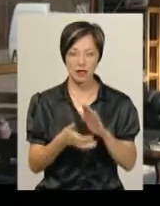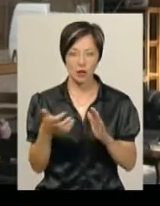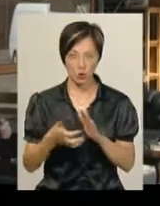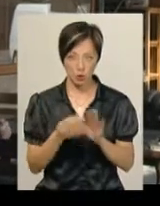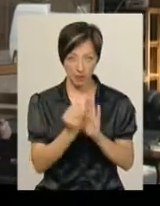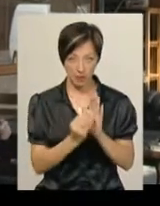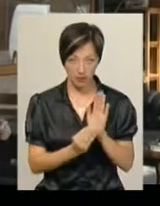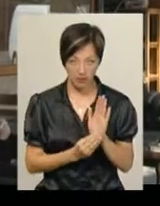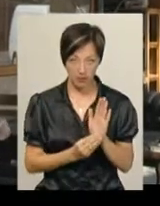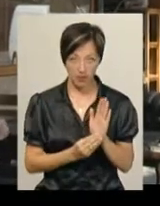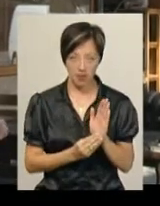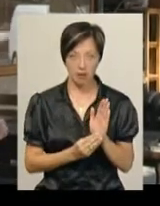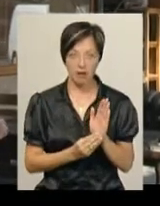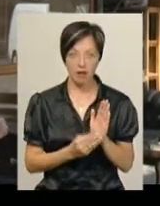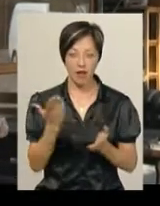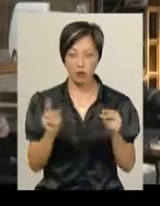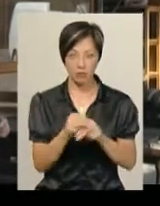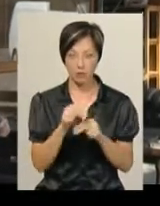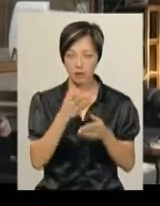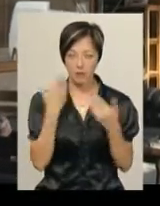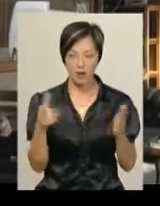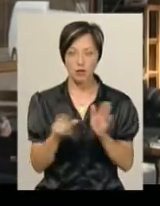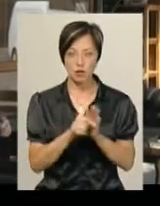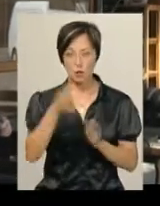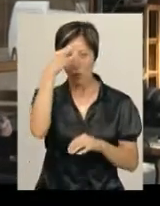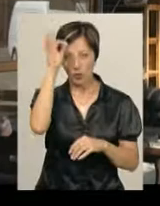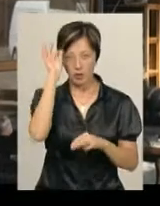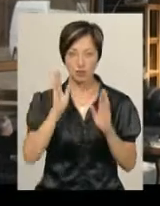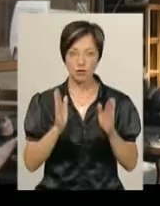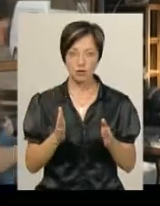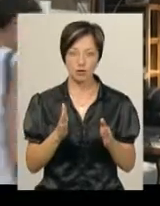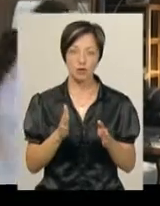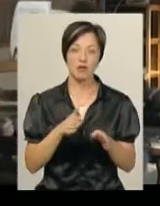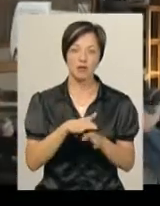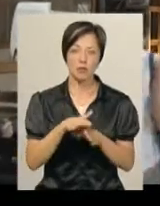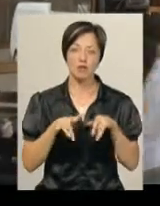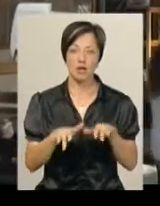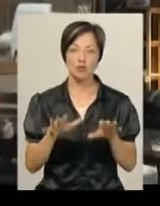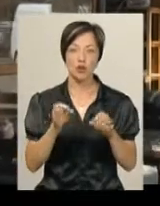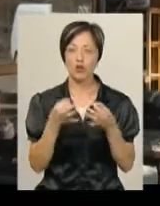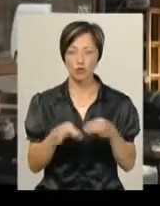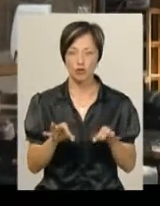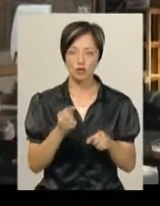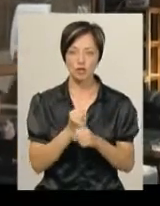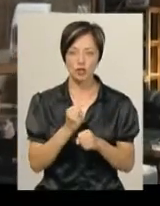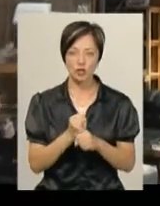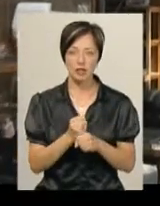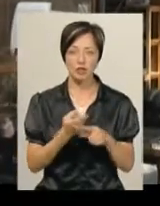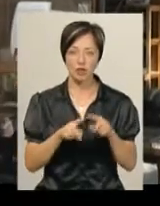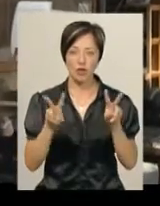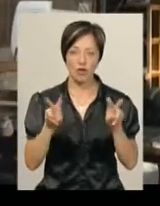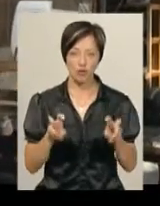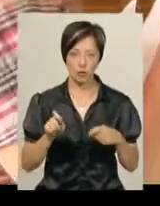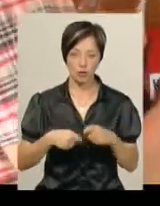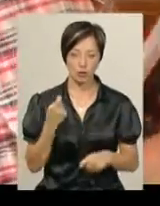недоліків, з поліцією будуть з'являтися всі передбачені законодавством заходи щодо недопущення вчинення зазначеної виду